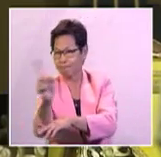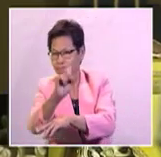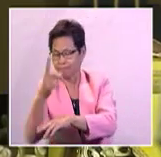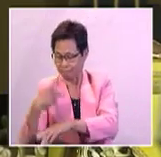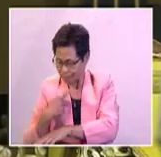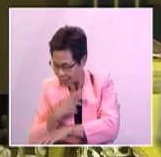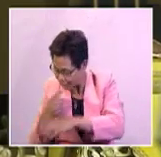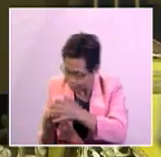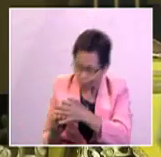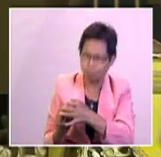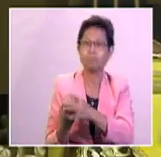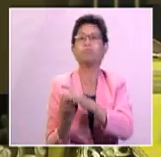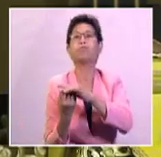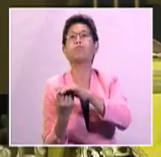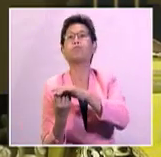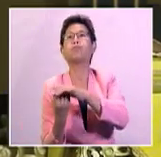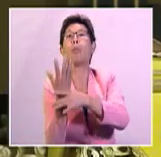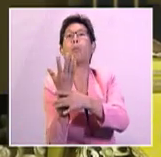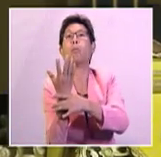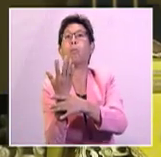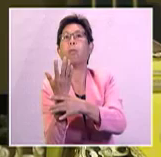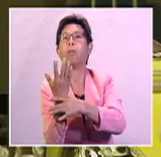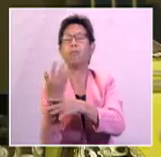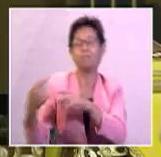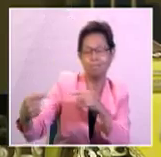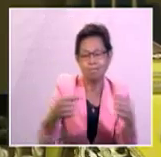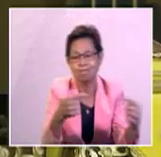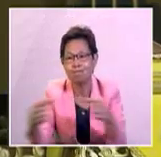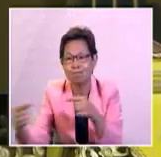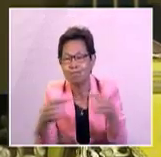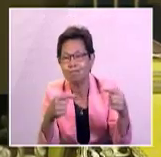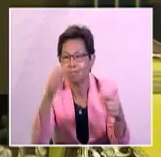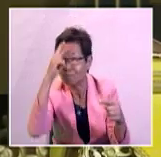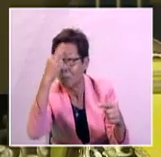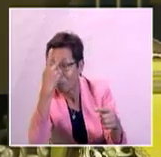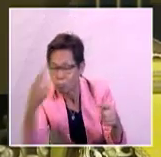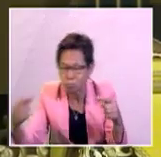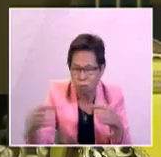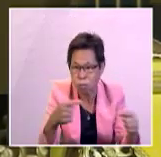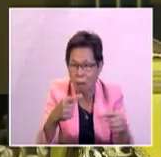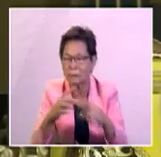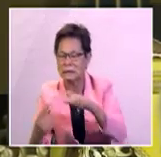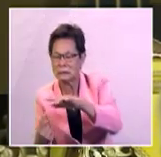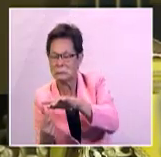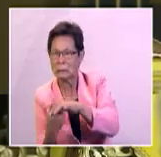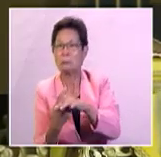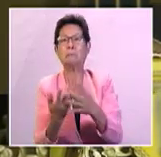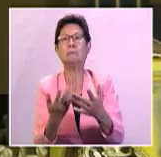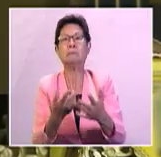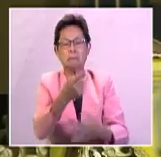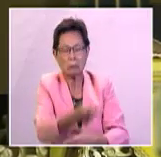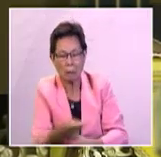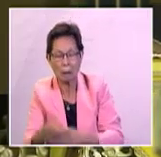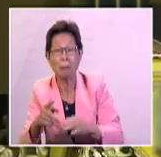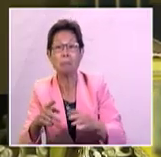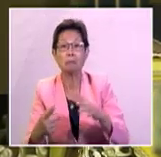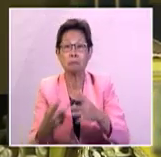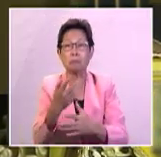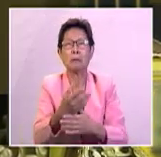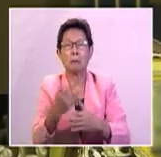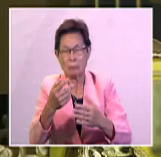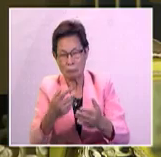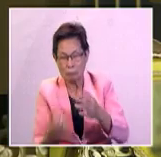kita mencetuskan api perselisihan dengan membangkitkan perkara yang boleh